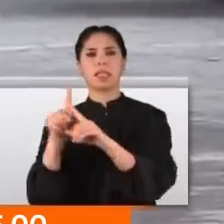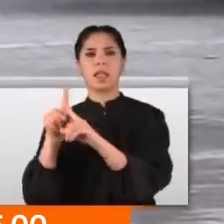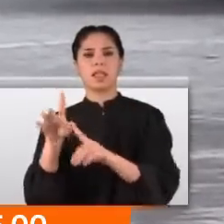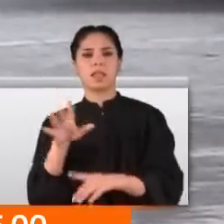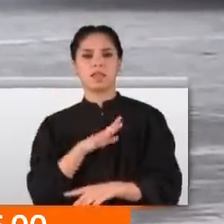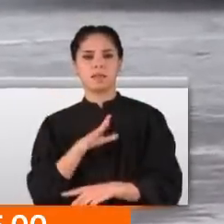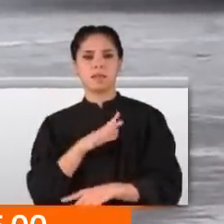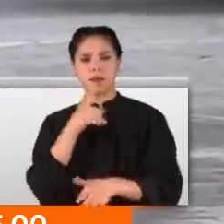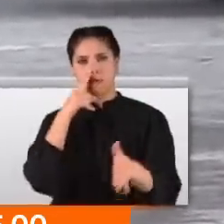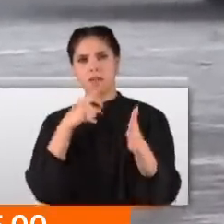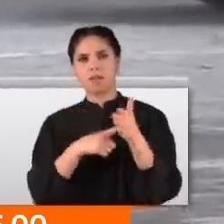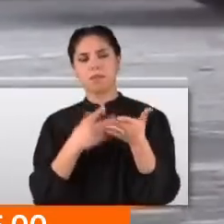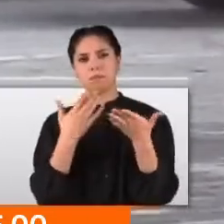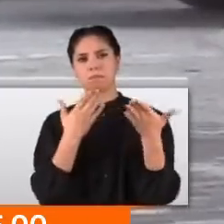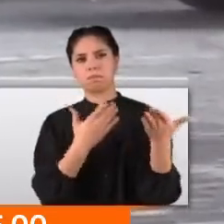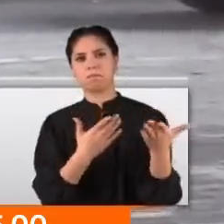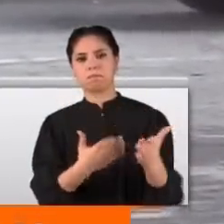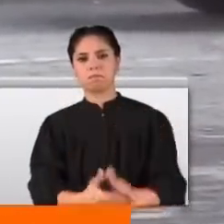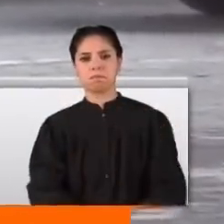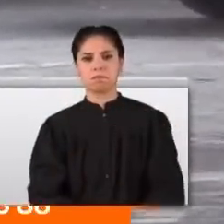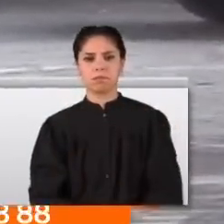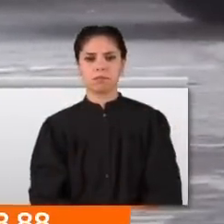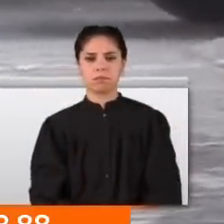hedef gösteriliyordu.